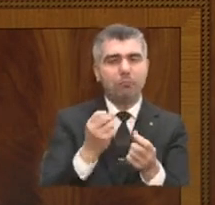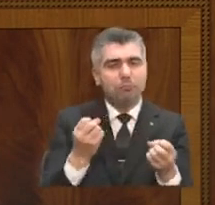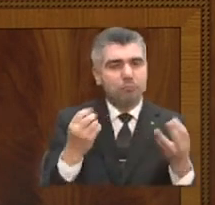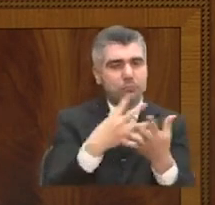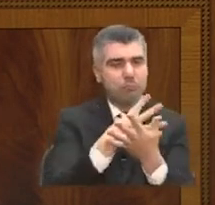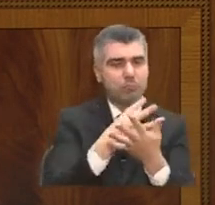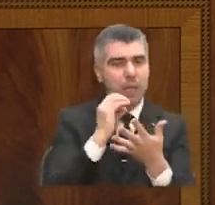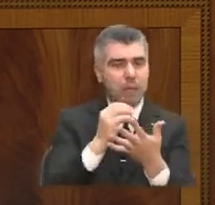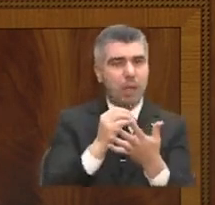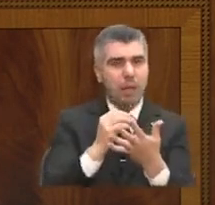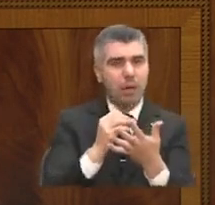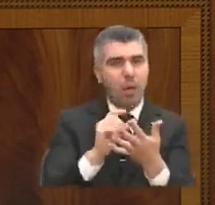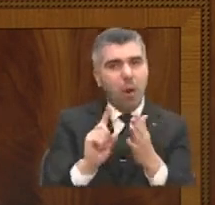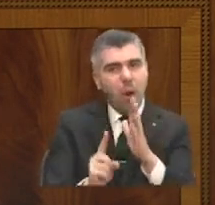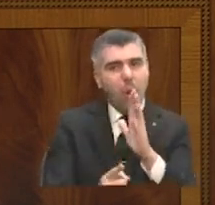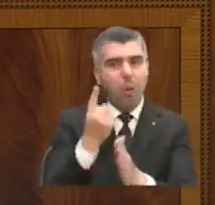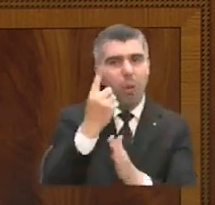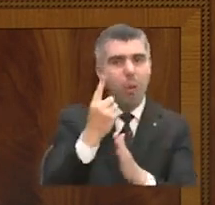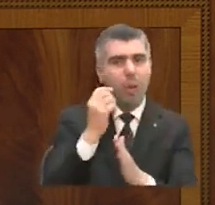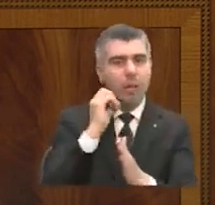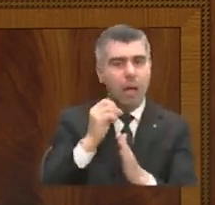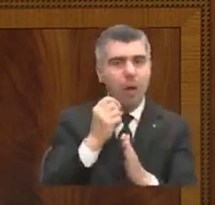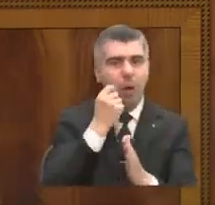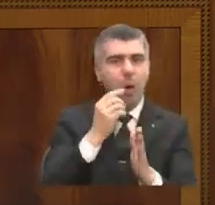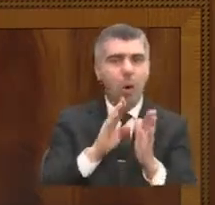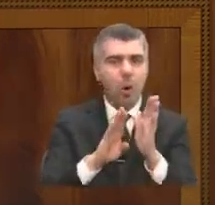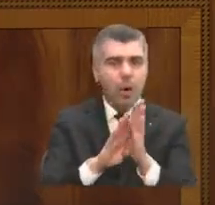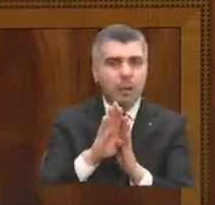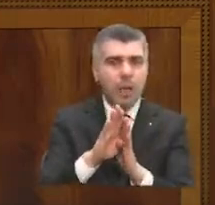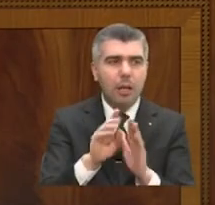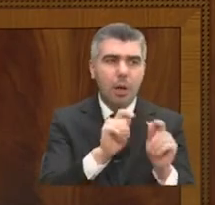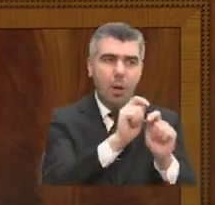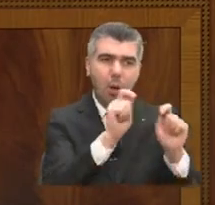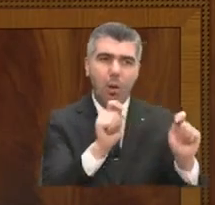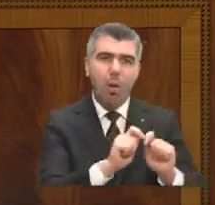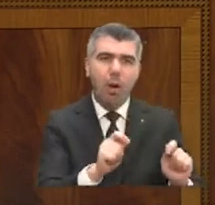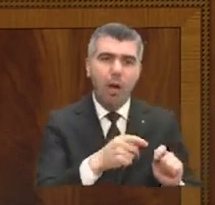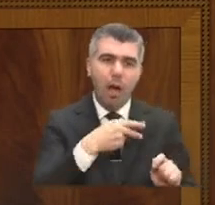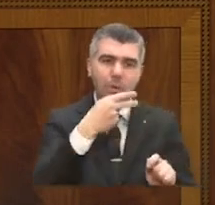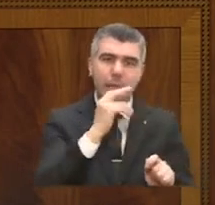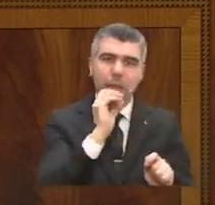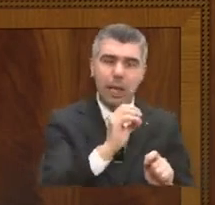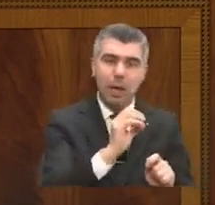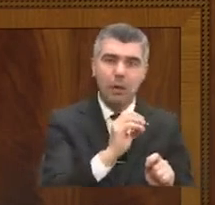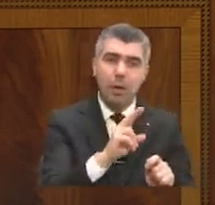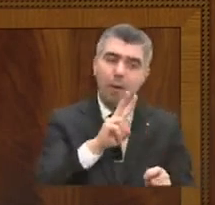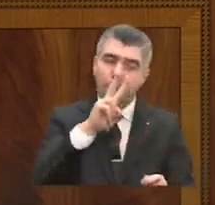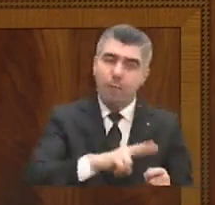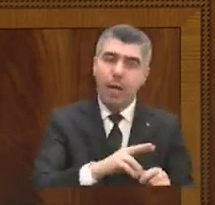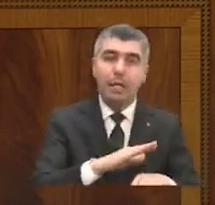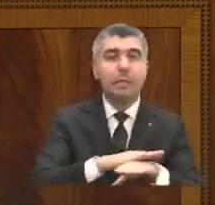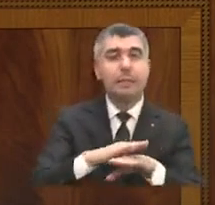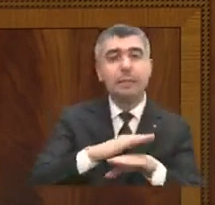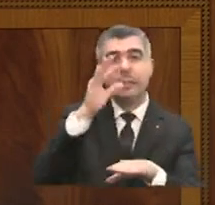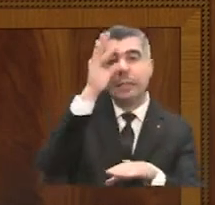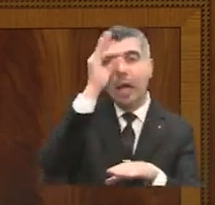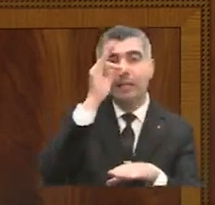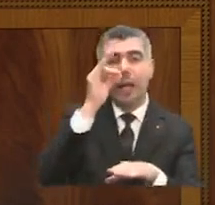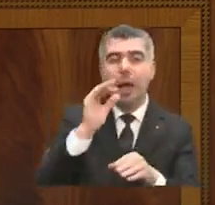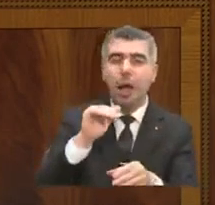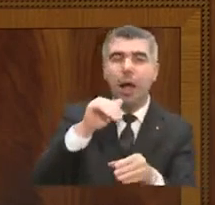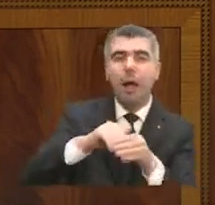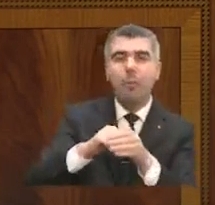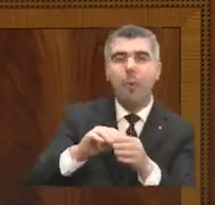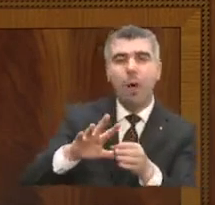طوارئ استثنائية مظهرها حقوقي للدفاع عن حرية التعبير والرأي وحقيقتها سياسية لا تخفى على